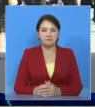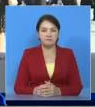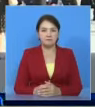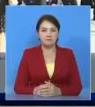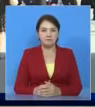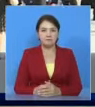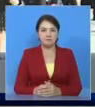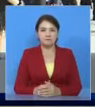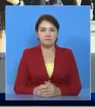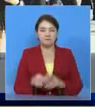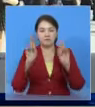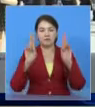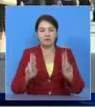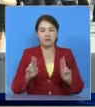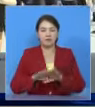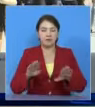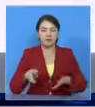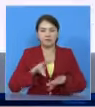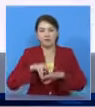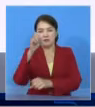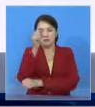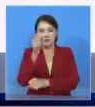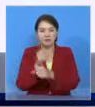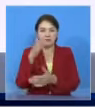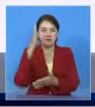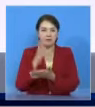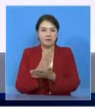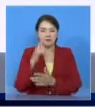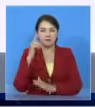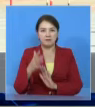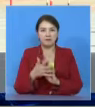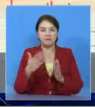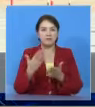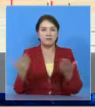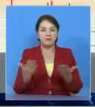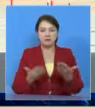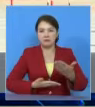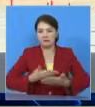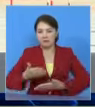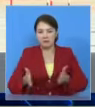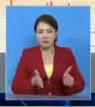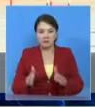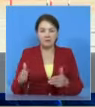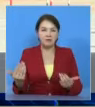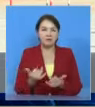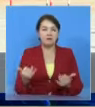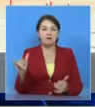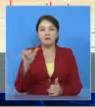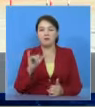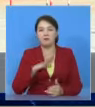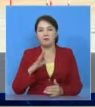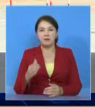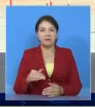олардың әдейі балалардың полиция қызметкерлері бар, соларды түсіндіріп жатыр. Жолды қай жерде өткізуін, қалай өтуін бәрін түсіндіріп жатыр.